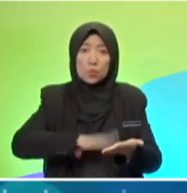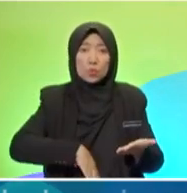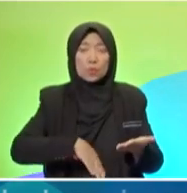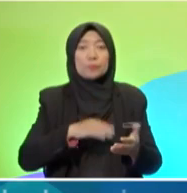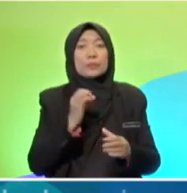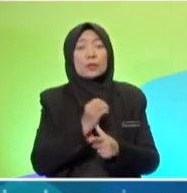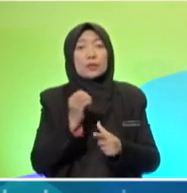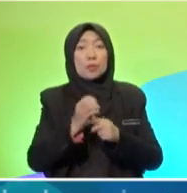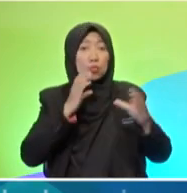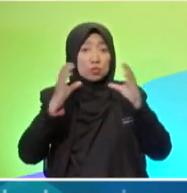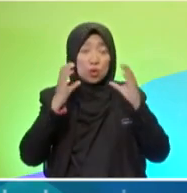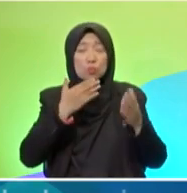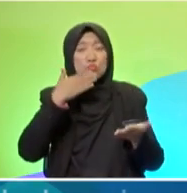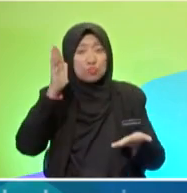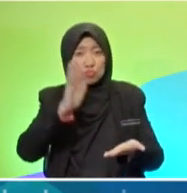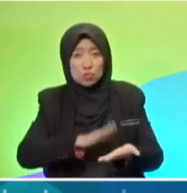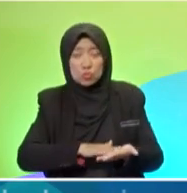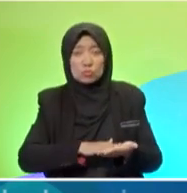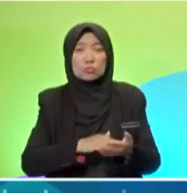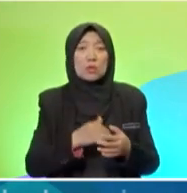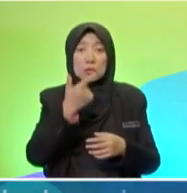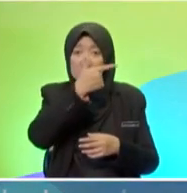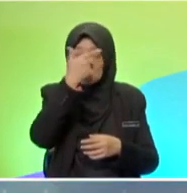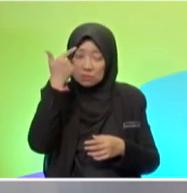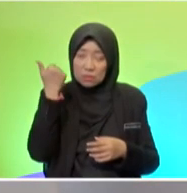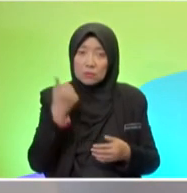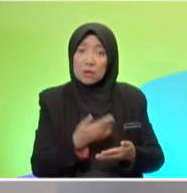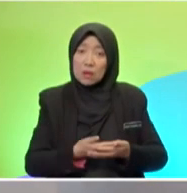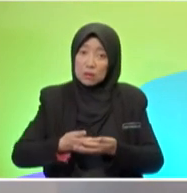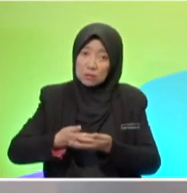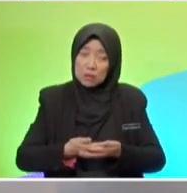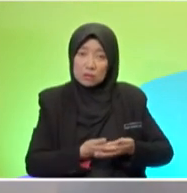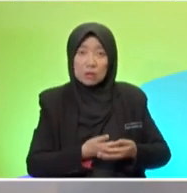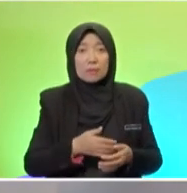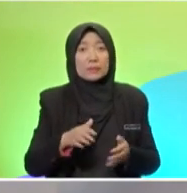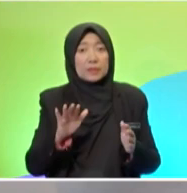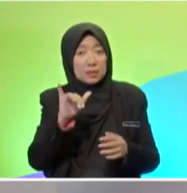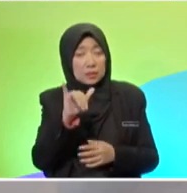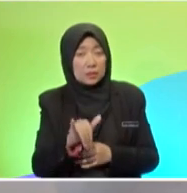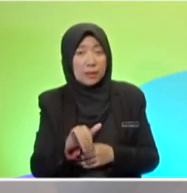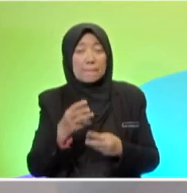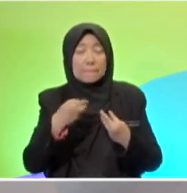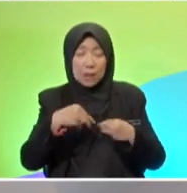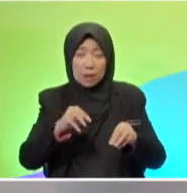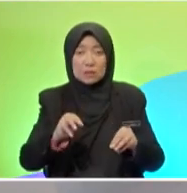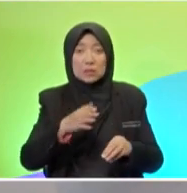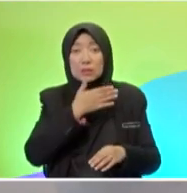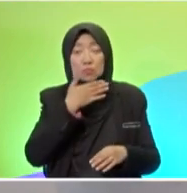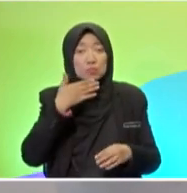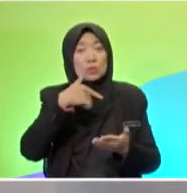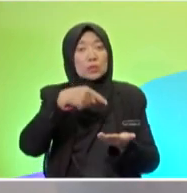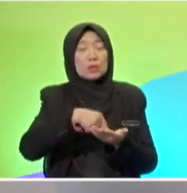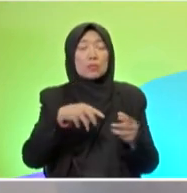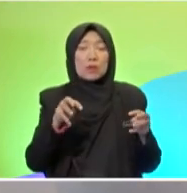kata-kata yang kasar dan kesan sebab anak-anak yang masih kecil ini ibarat kain yang putih kalau kita Mulai bercakap